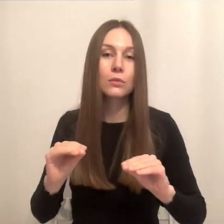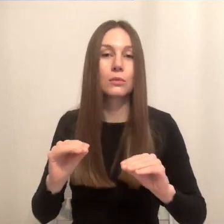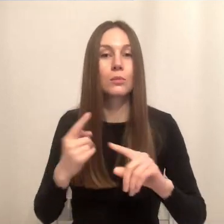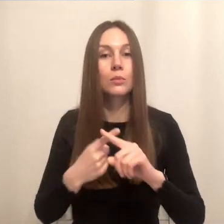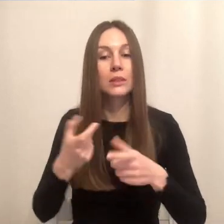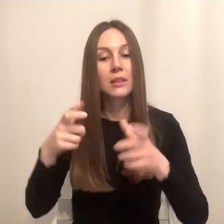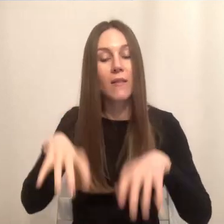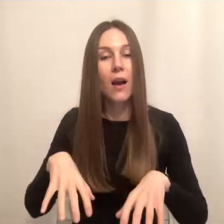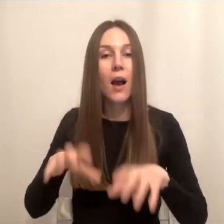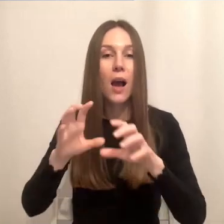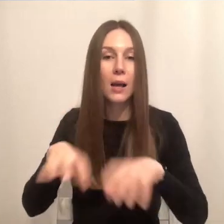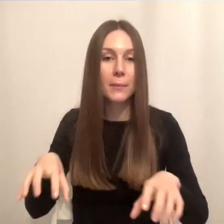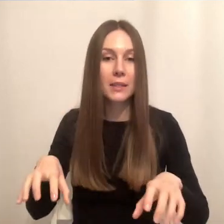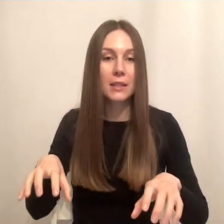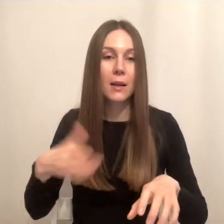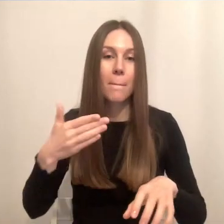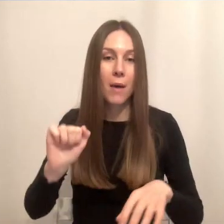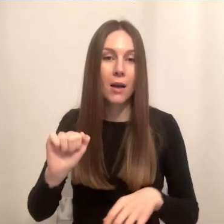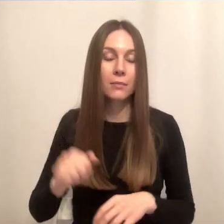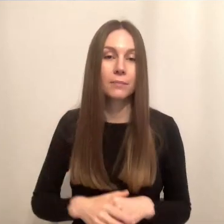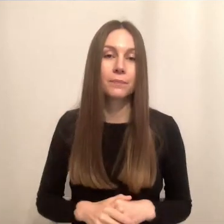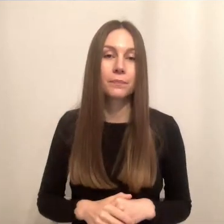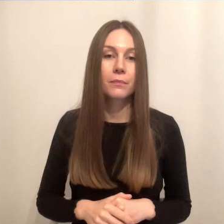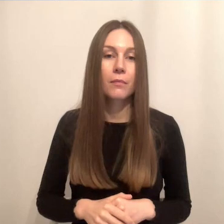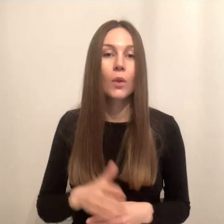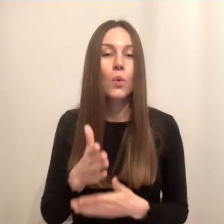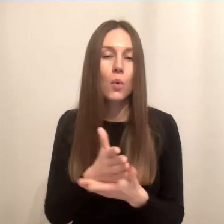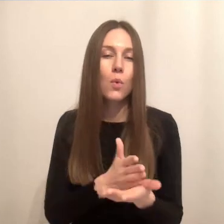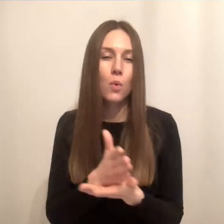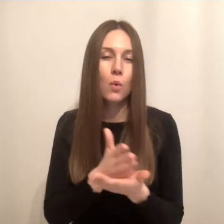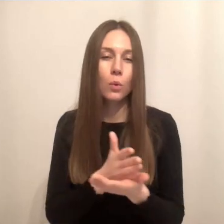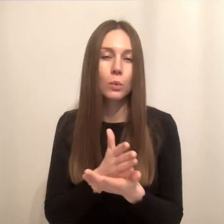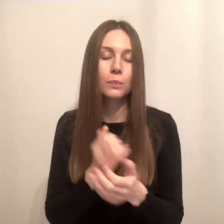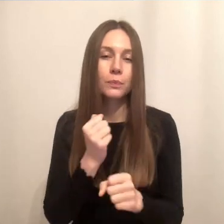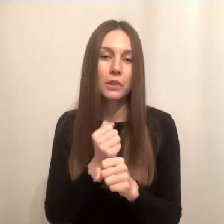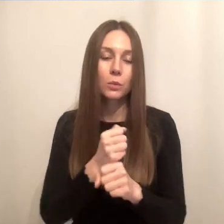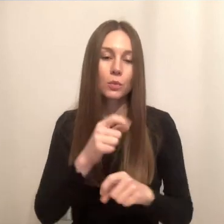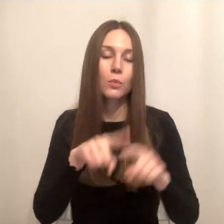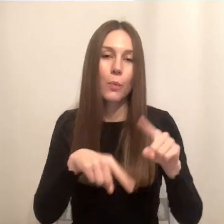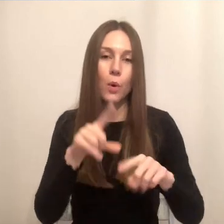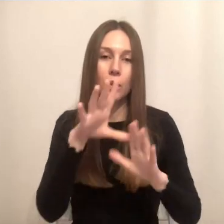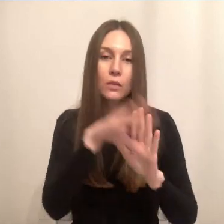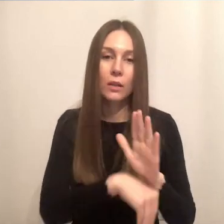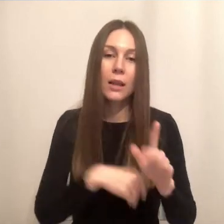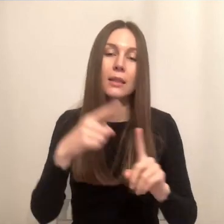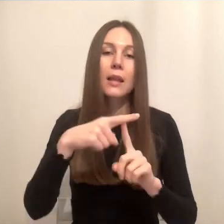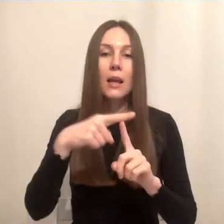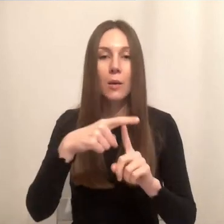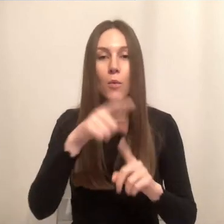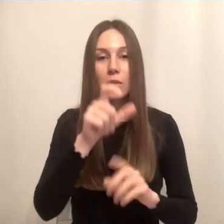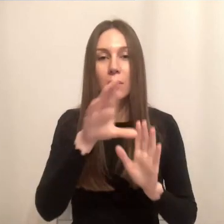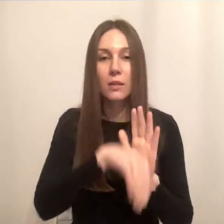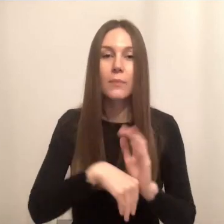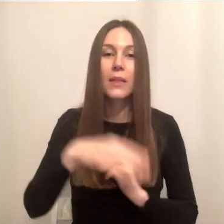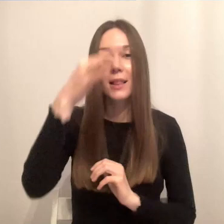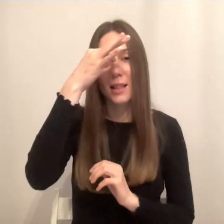savivaldybės administravimo magistras. Eilę metų dirbau kaip politikas, kaip tarybos narys, Trakų rajono